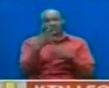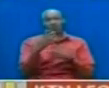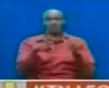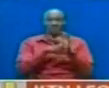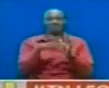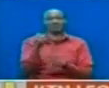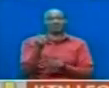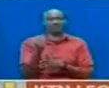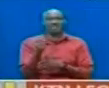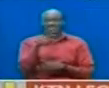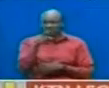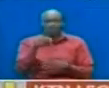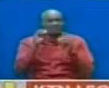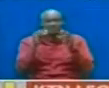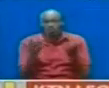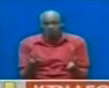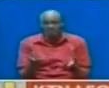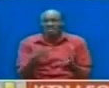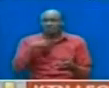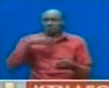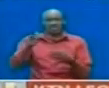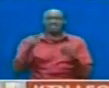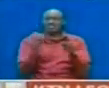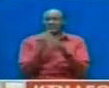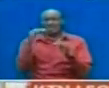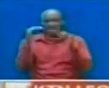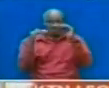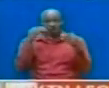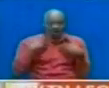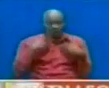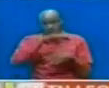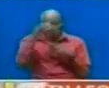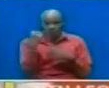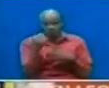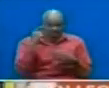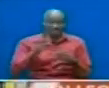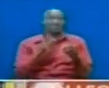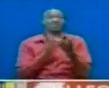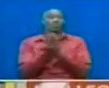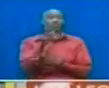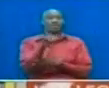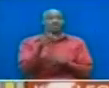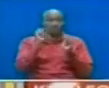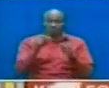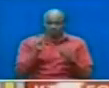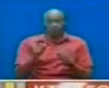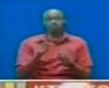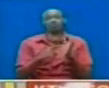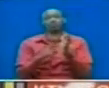1 2 3 -6 2 3 4 -5. Mashindano haya na masomo pia huja kwa kiwango ambapo kila mtoto anapaswa kupitia ili kuweza